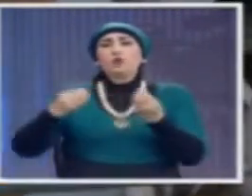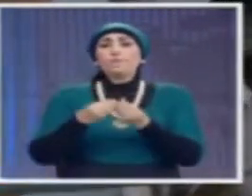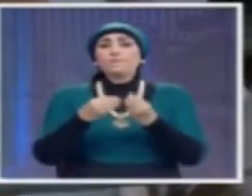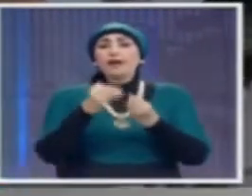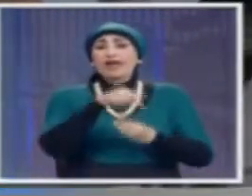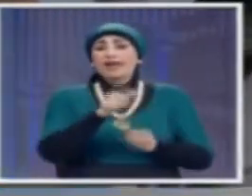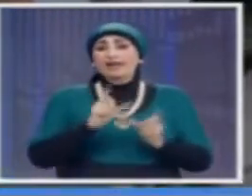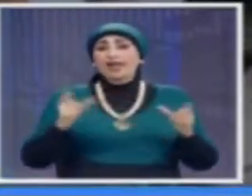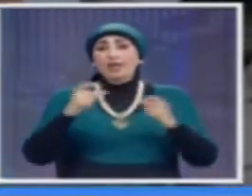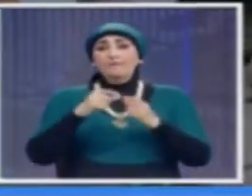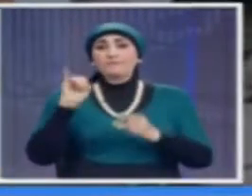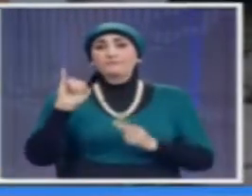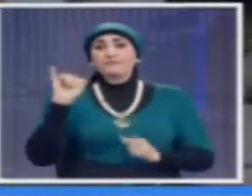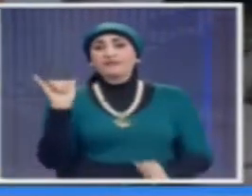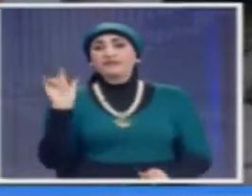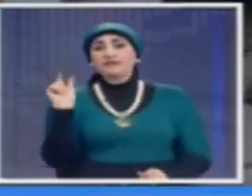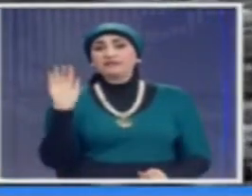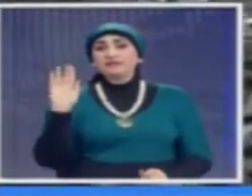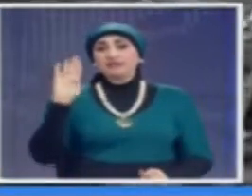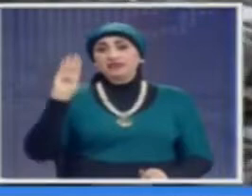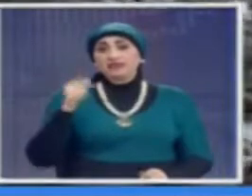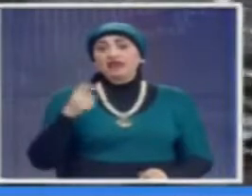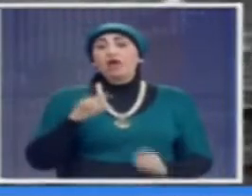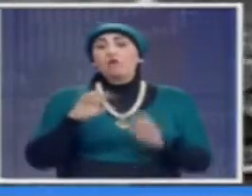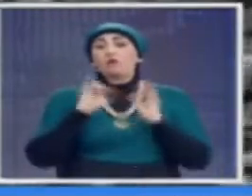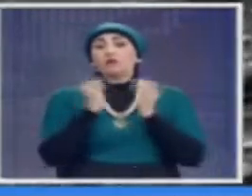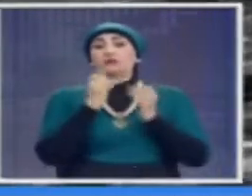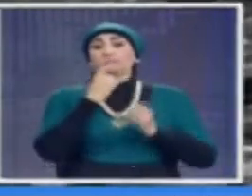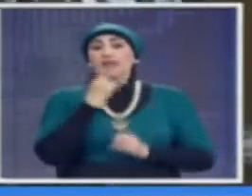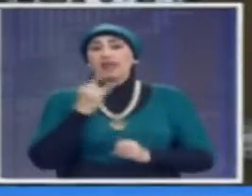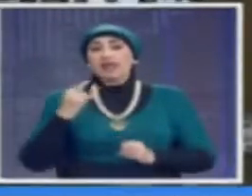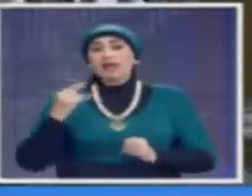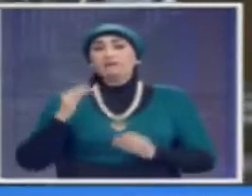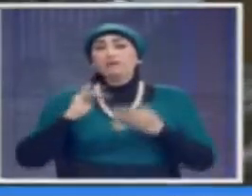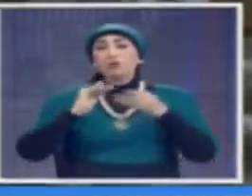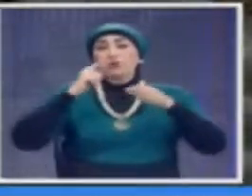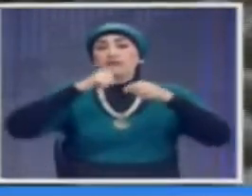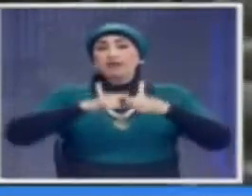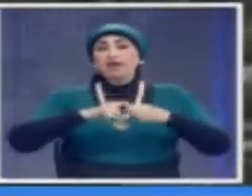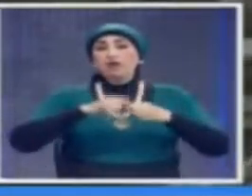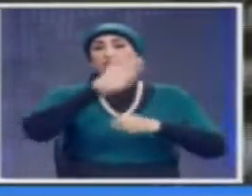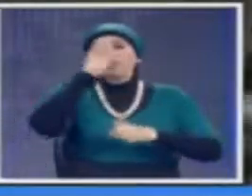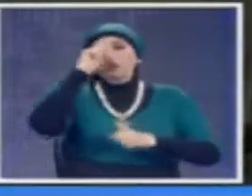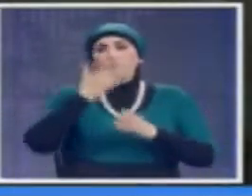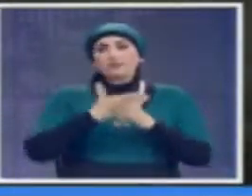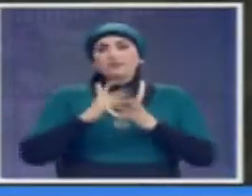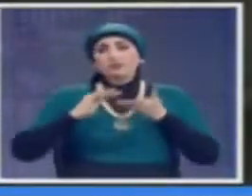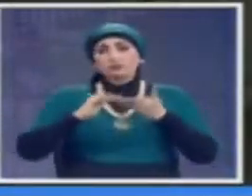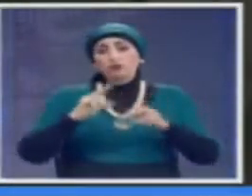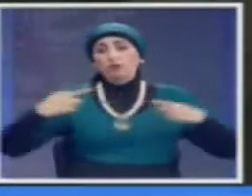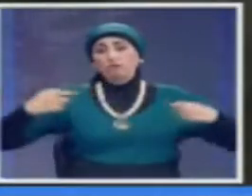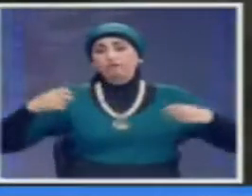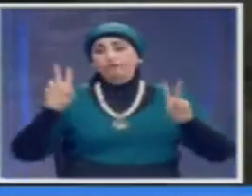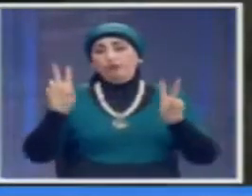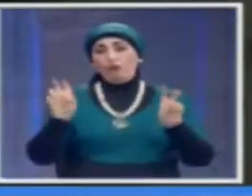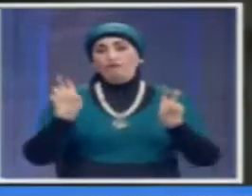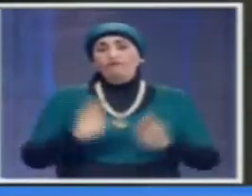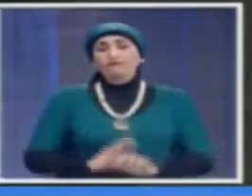مجموعة مينسك التابعة لمنظمة الأمن والتعاون في أوروبا دور مهم بشأن تعزيز آليات وقف إطلاق